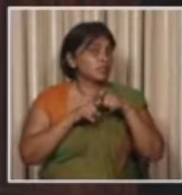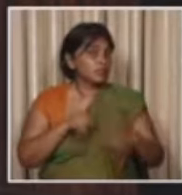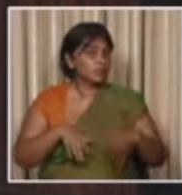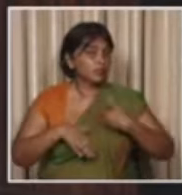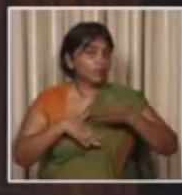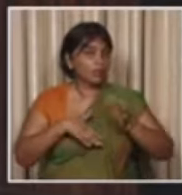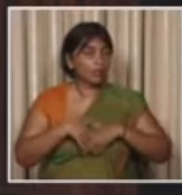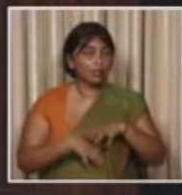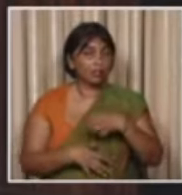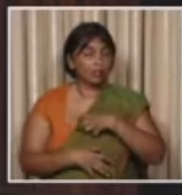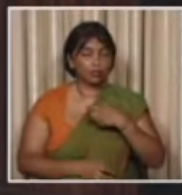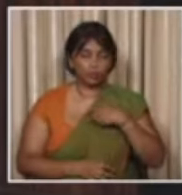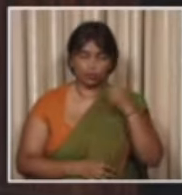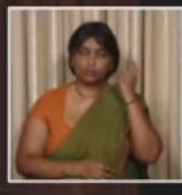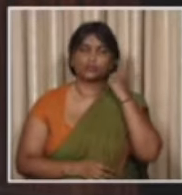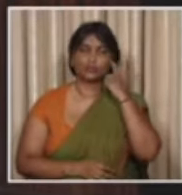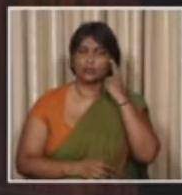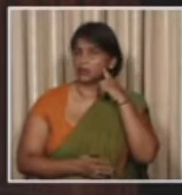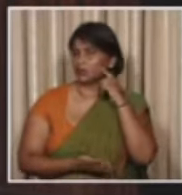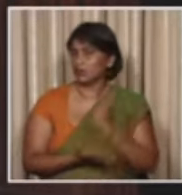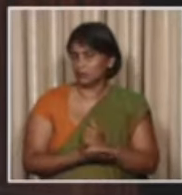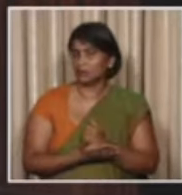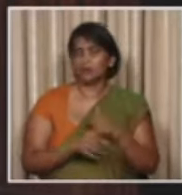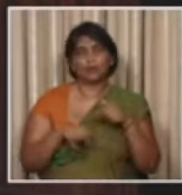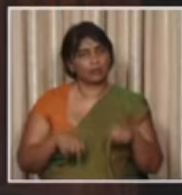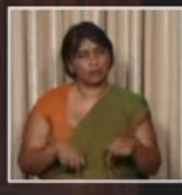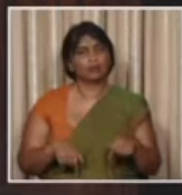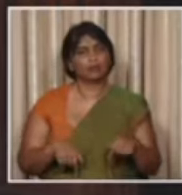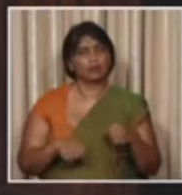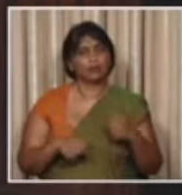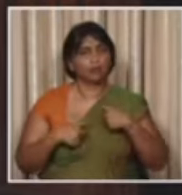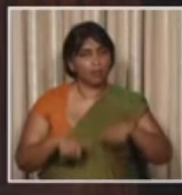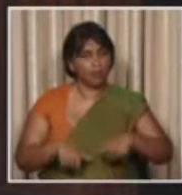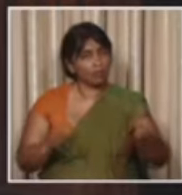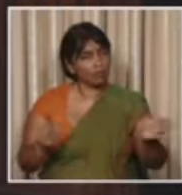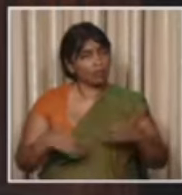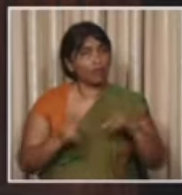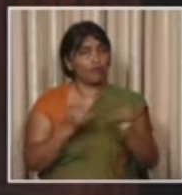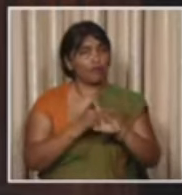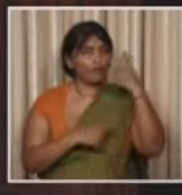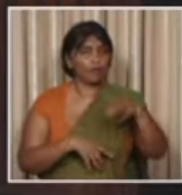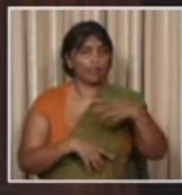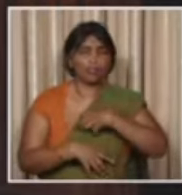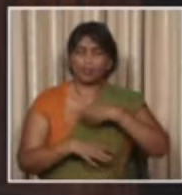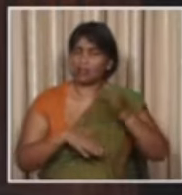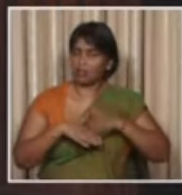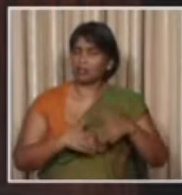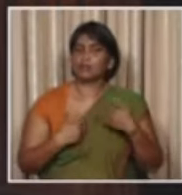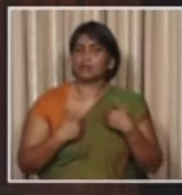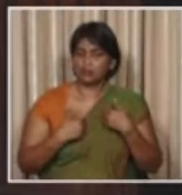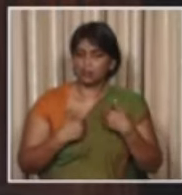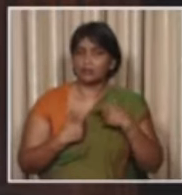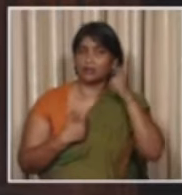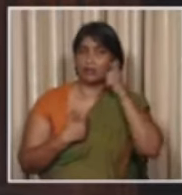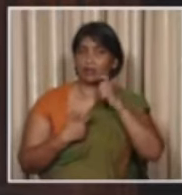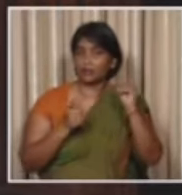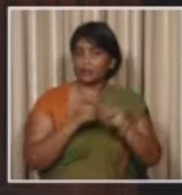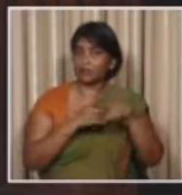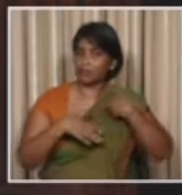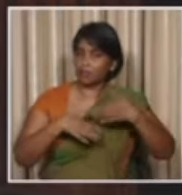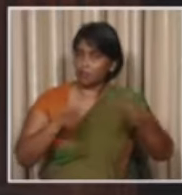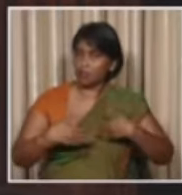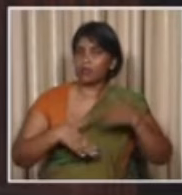දුක මම දන්නවා. කොච්චර දුකක් විඳිනවද අදටත්? අපි තවම දුක් විඳිනවා යුද්ධය නිසා. මේ ත්‍රස්තවාදය නිසා අපි තවම දුක්